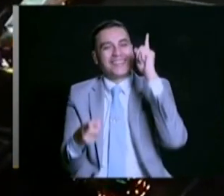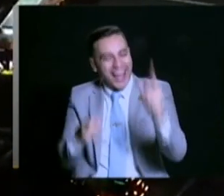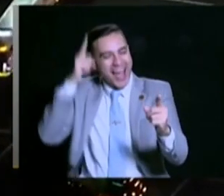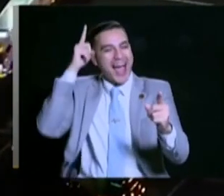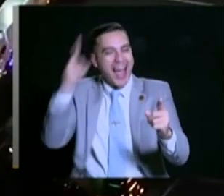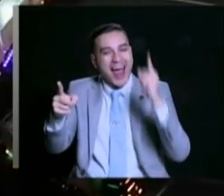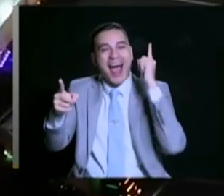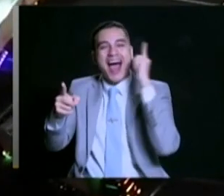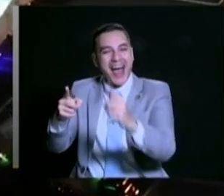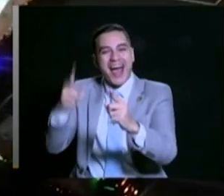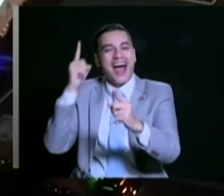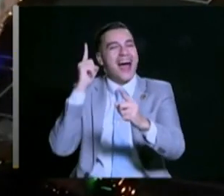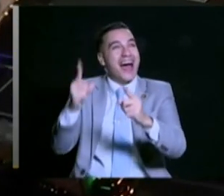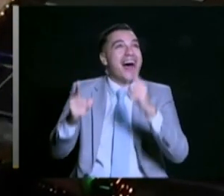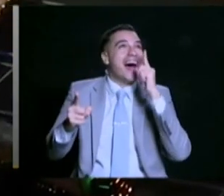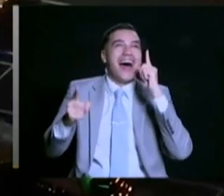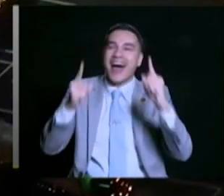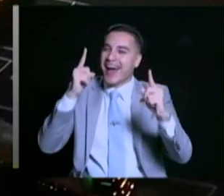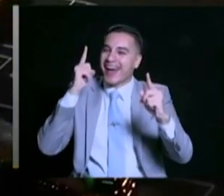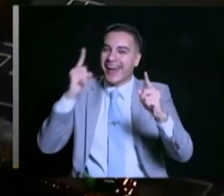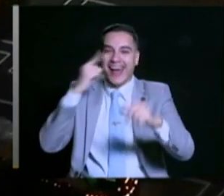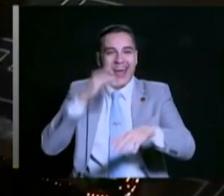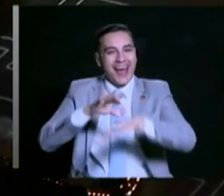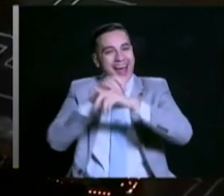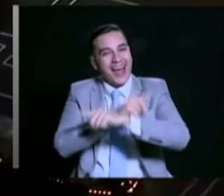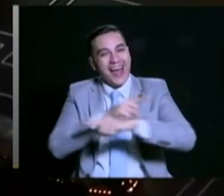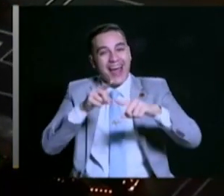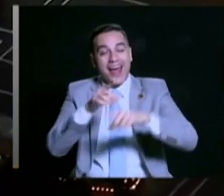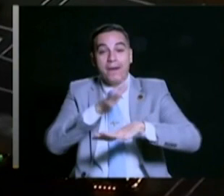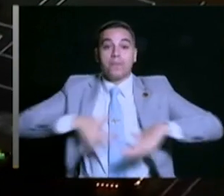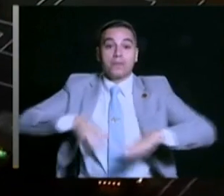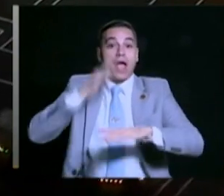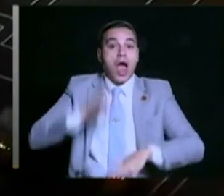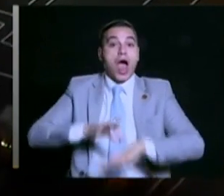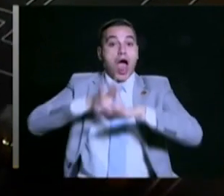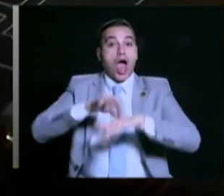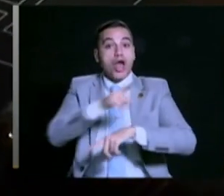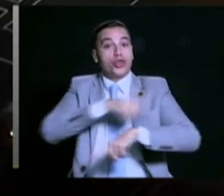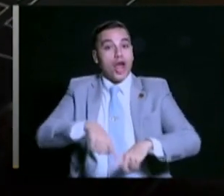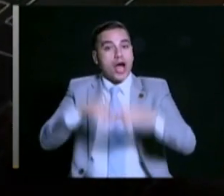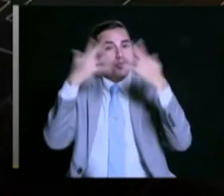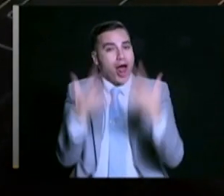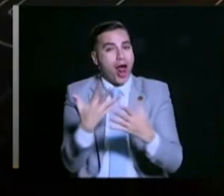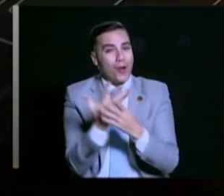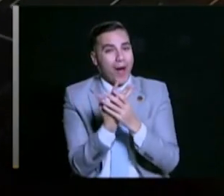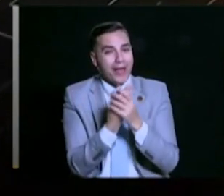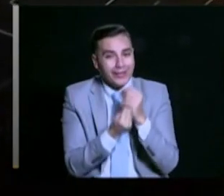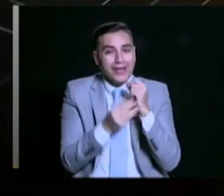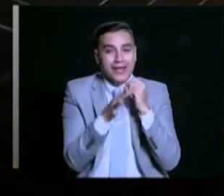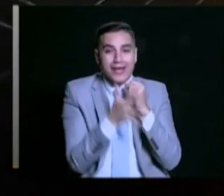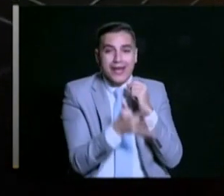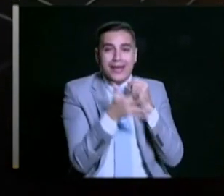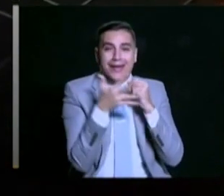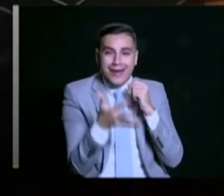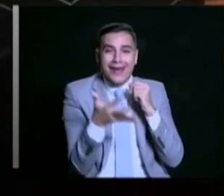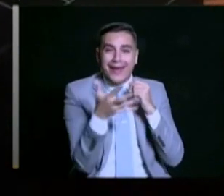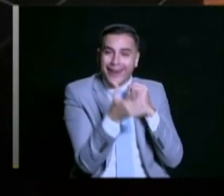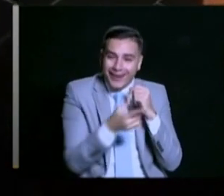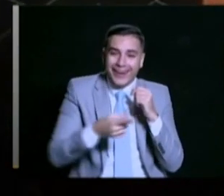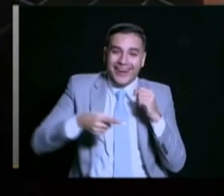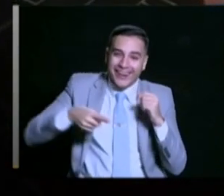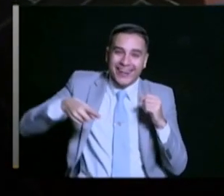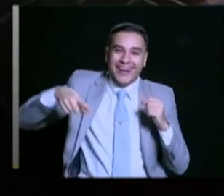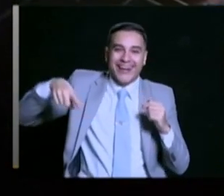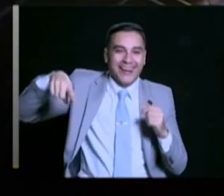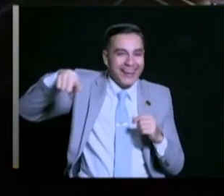انتاجيا او او خلافه فكنت حريص ان انا ارد على كل الناس بس الموضوع وصل معايا لمرحله ان انا مش عارف ارد على مين